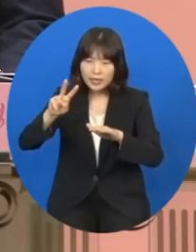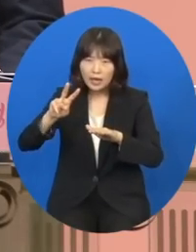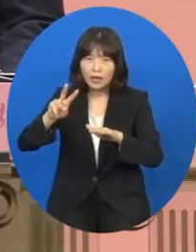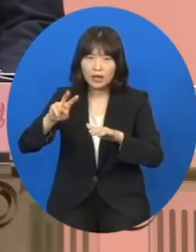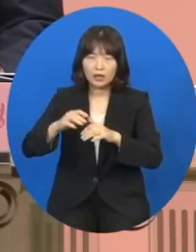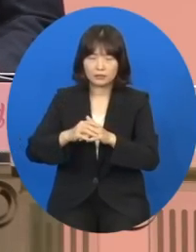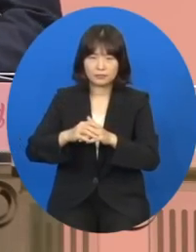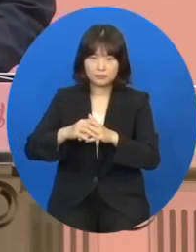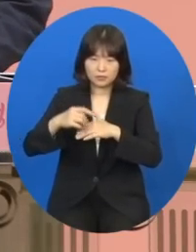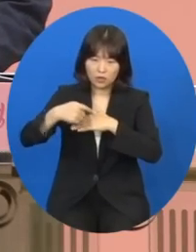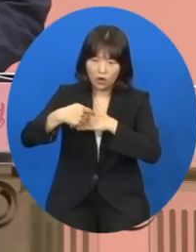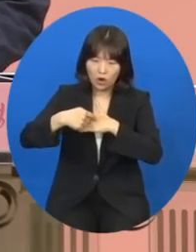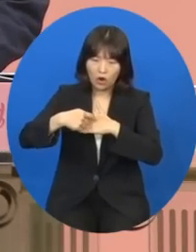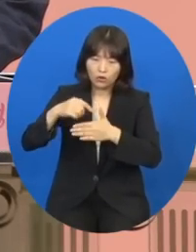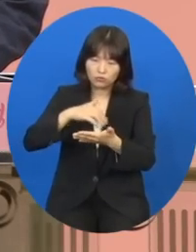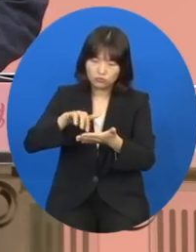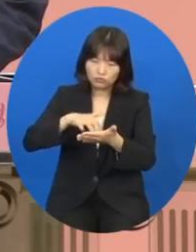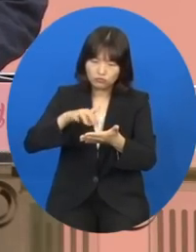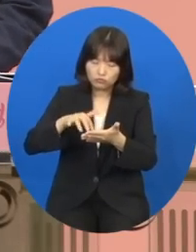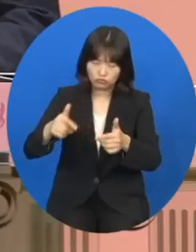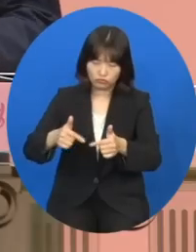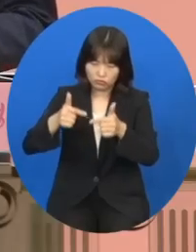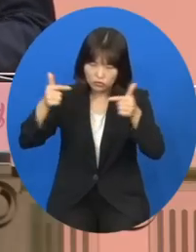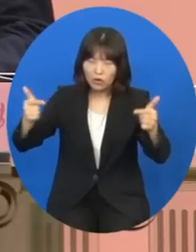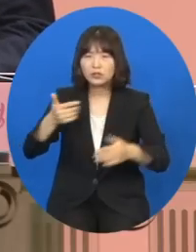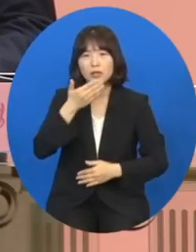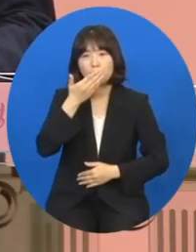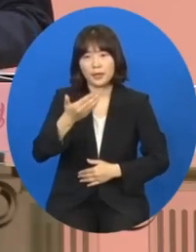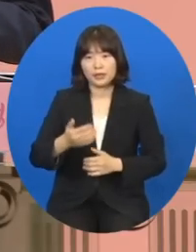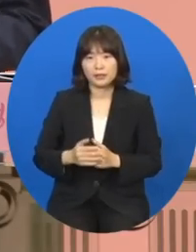것입니다 그때 파올라 보라고 했습니다